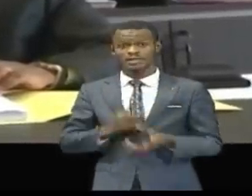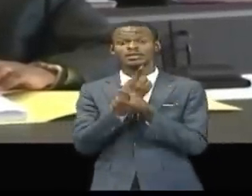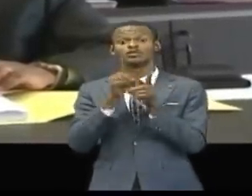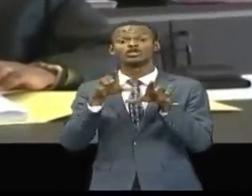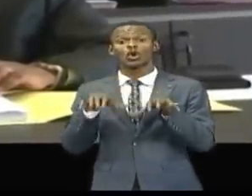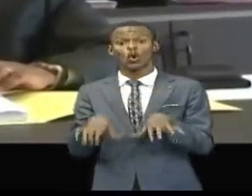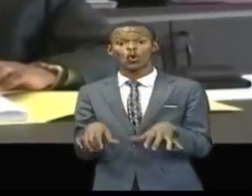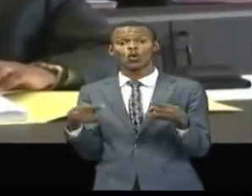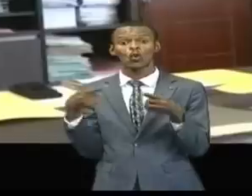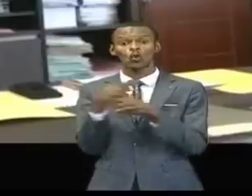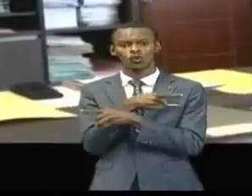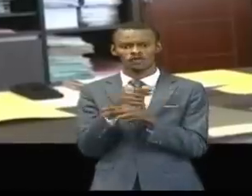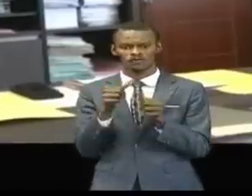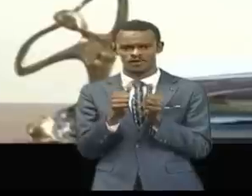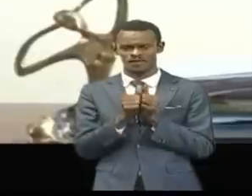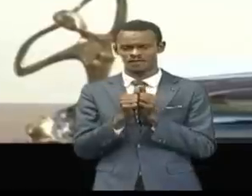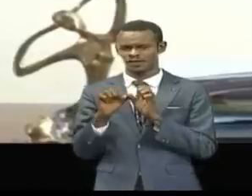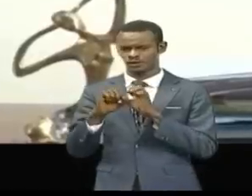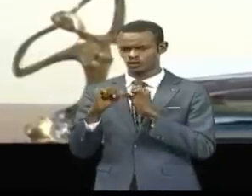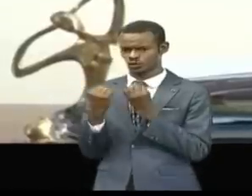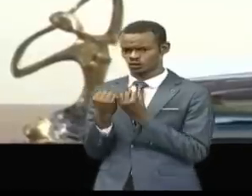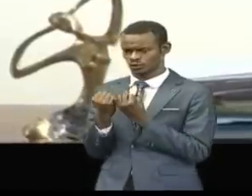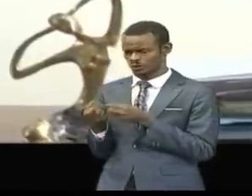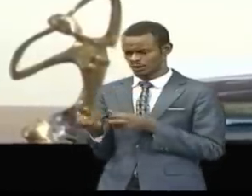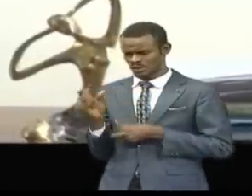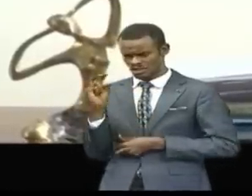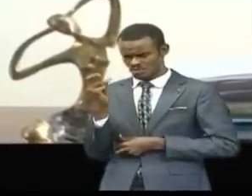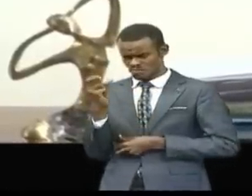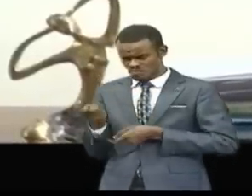et garde des Sceaux, a informé le Conseil,